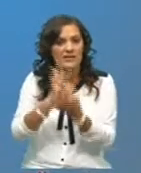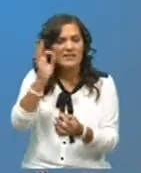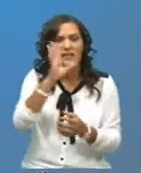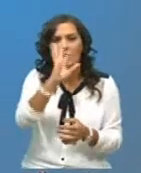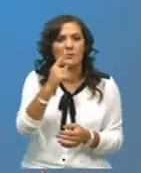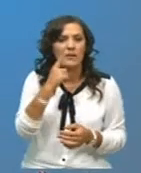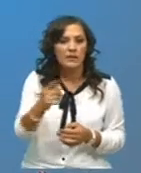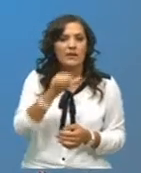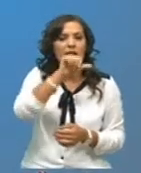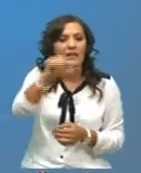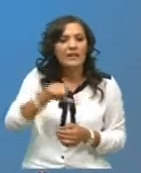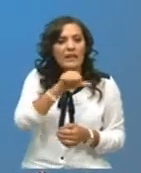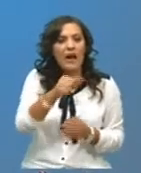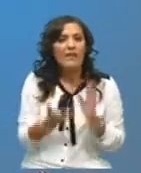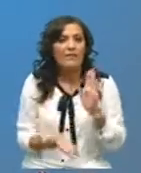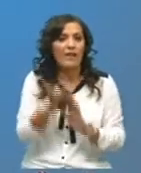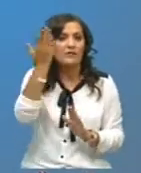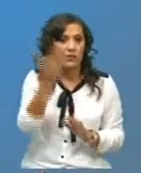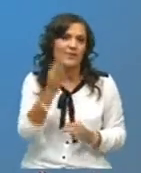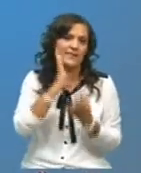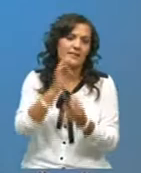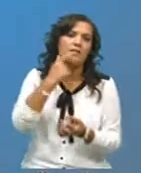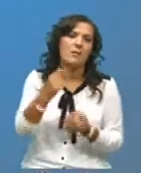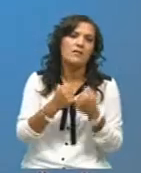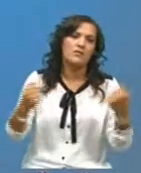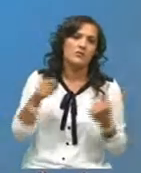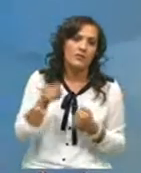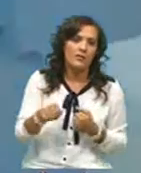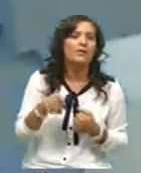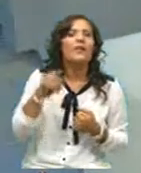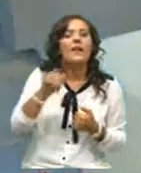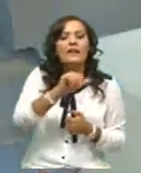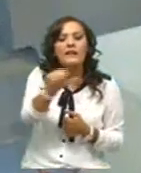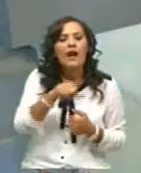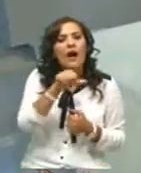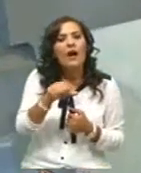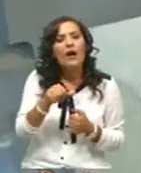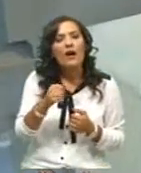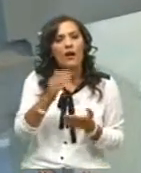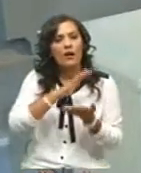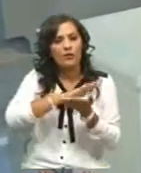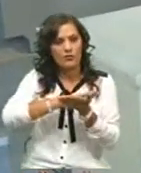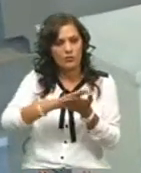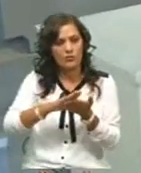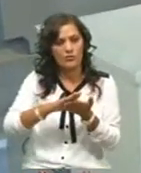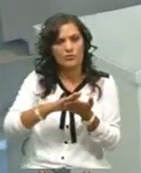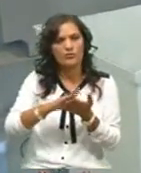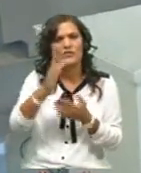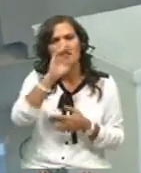insan kime denir yağ kitlesi artmış insana denir yağ kitlesi düz